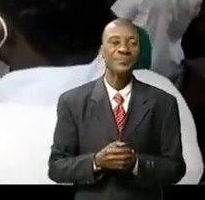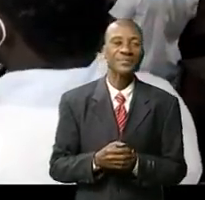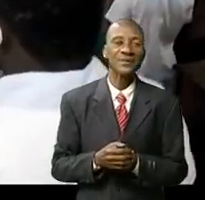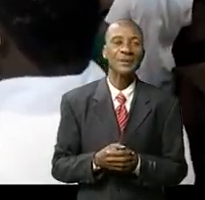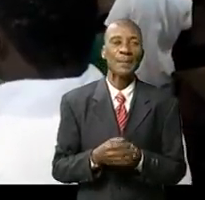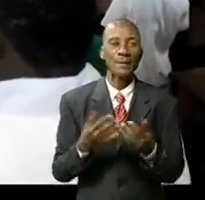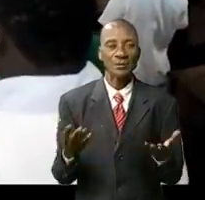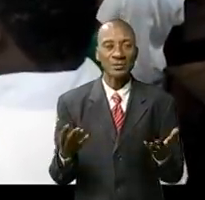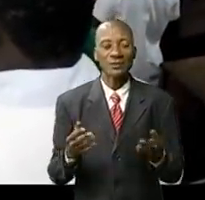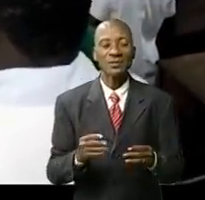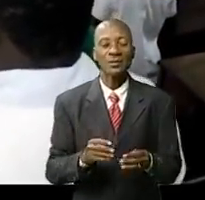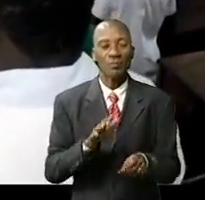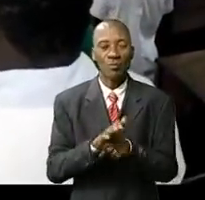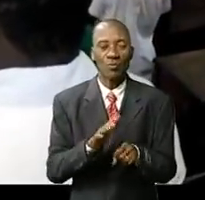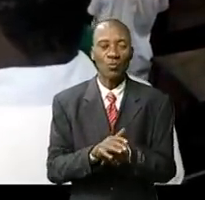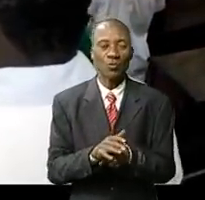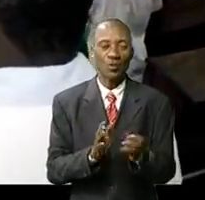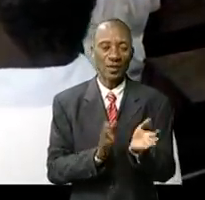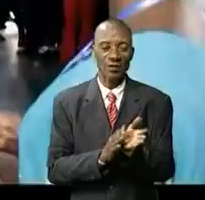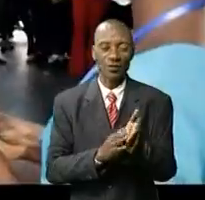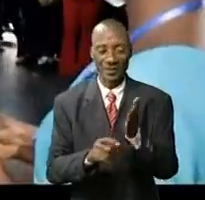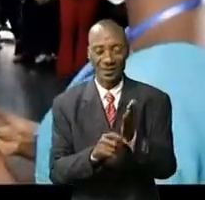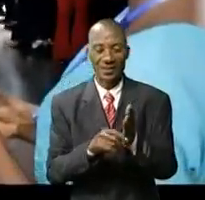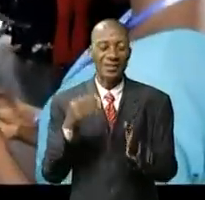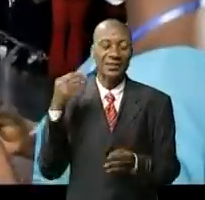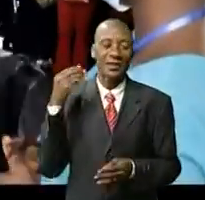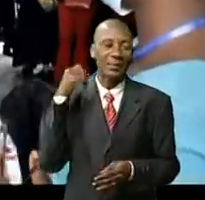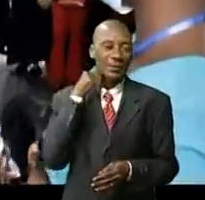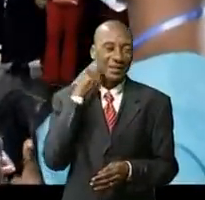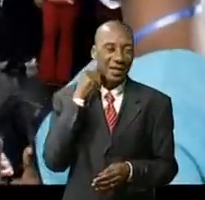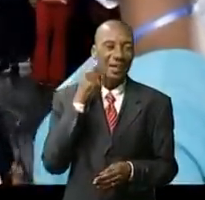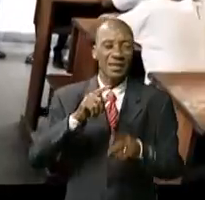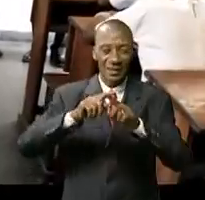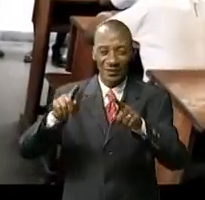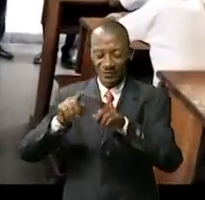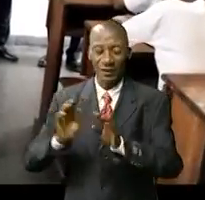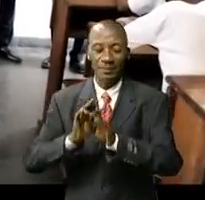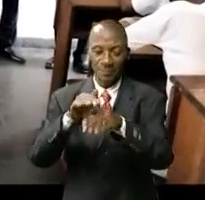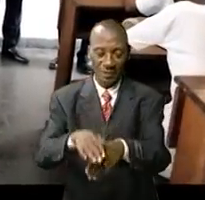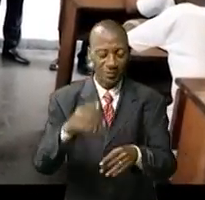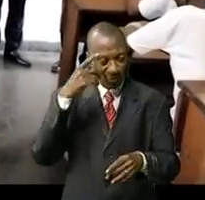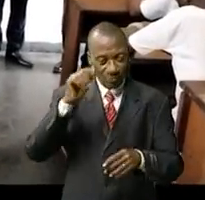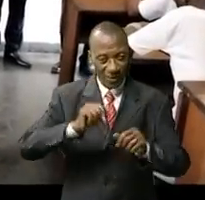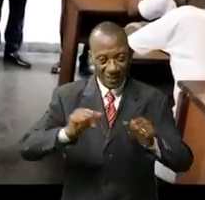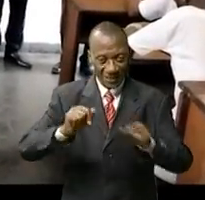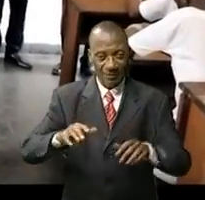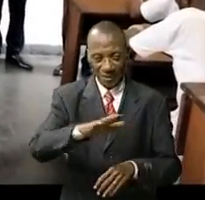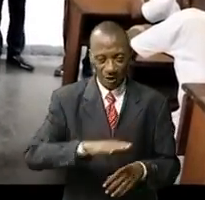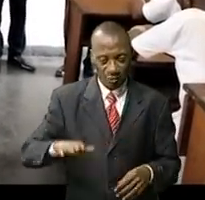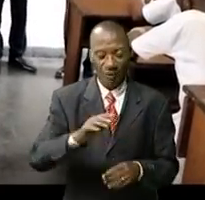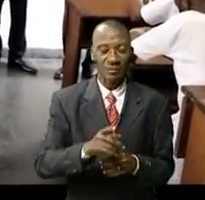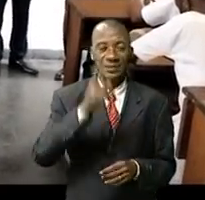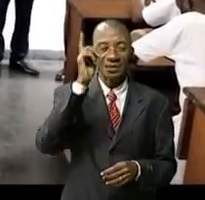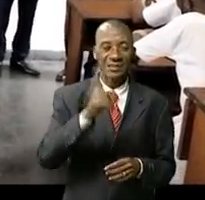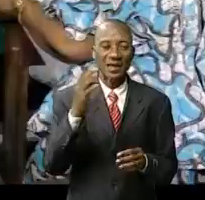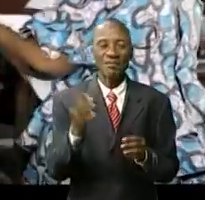des instituts d'enseignement médical et des instituts techniques médicaux prennent part à ce jury national. Ils sont répartis en 129 poules